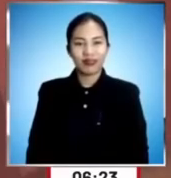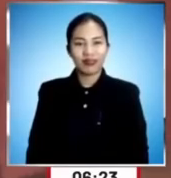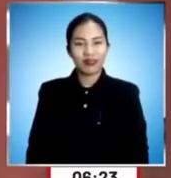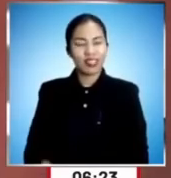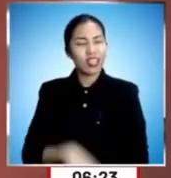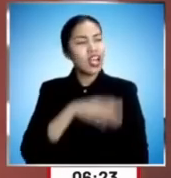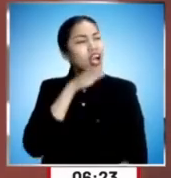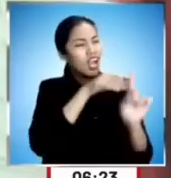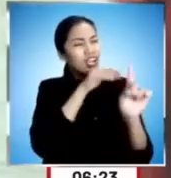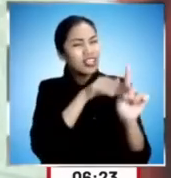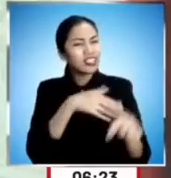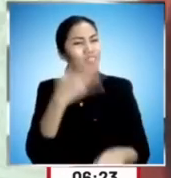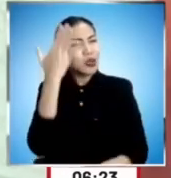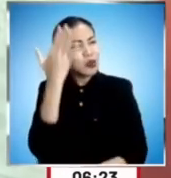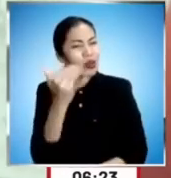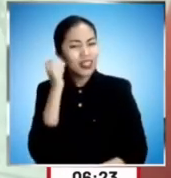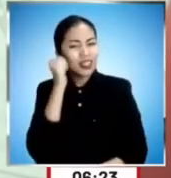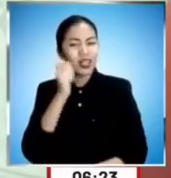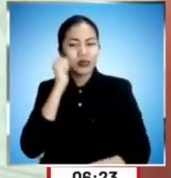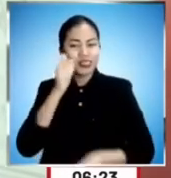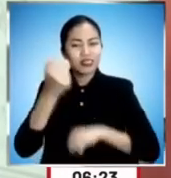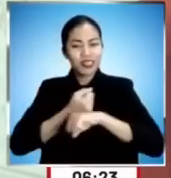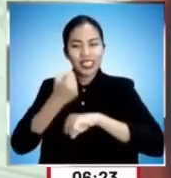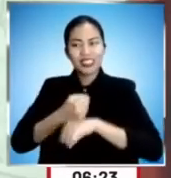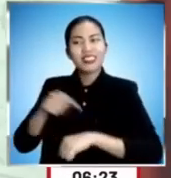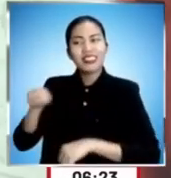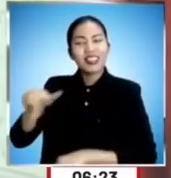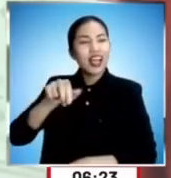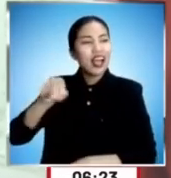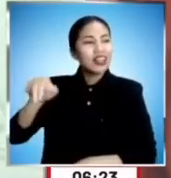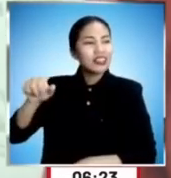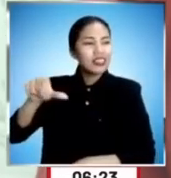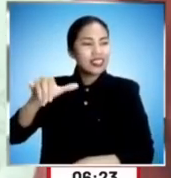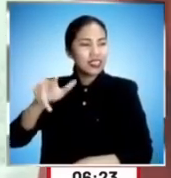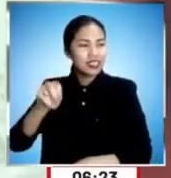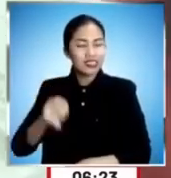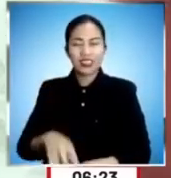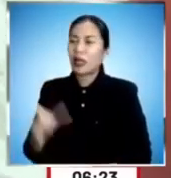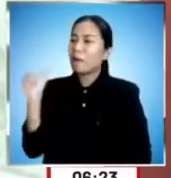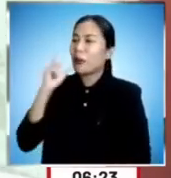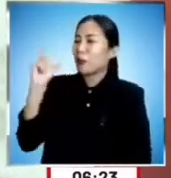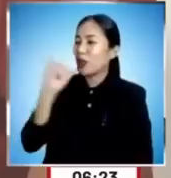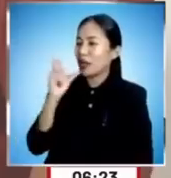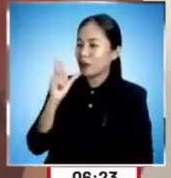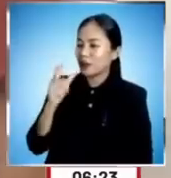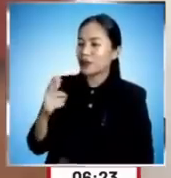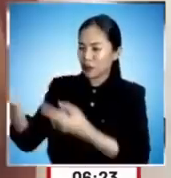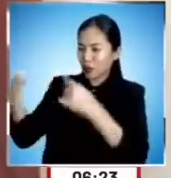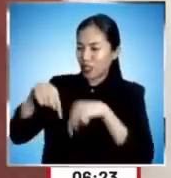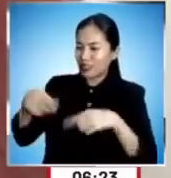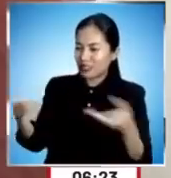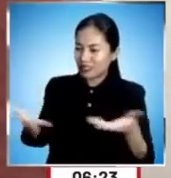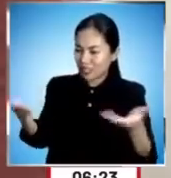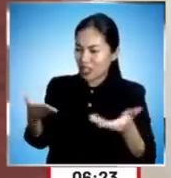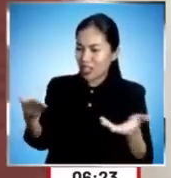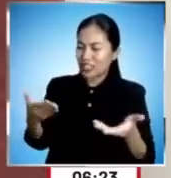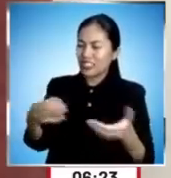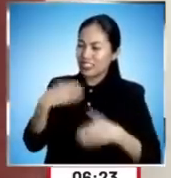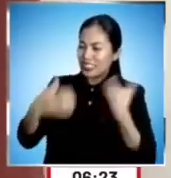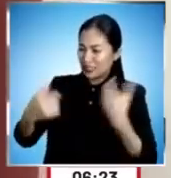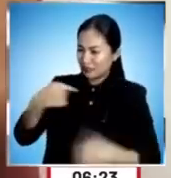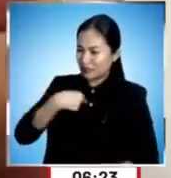ayaw mong tigilan si Annalyn? May sino ka ba? Ang kapal-kapal naman ng mukha mo. Pupunta-punta ka dito para lang sigawan ako.